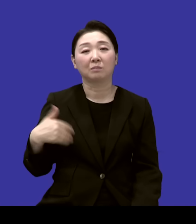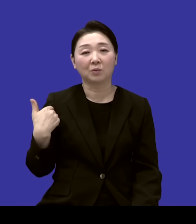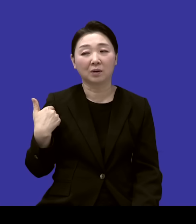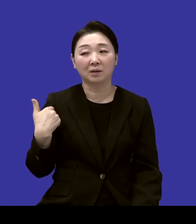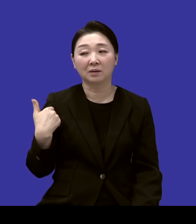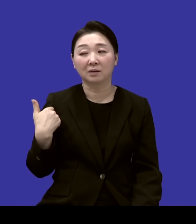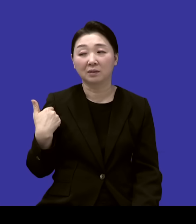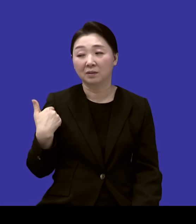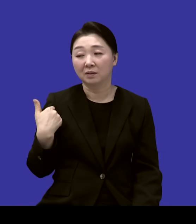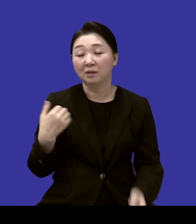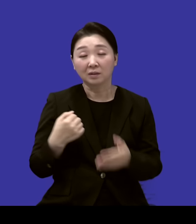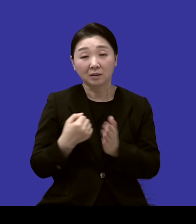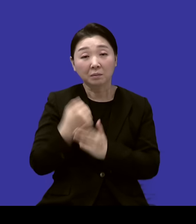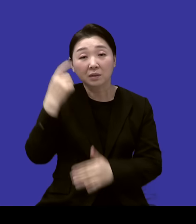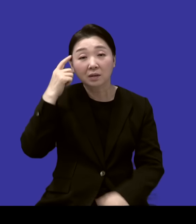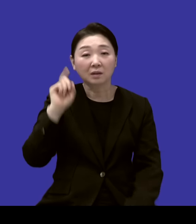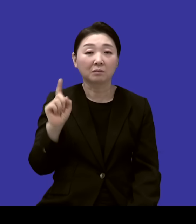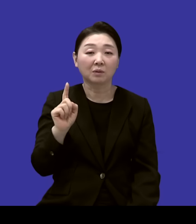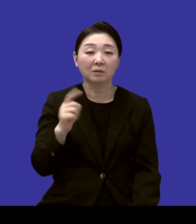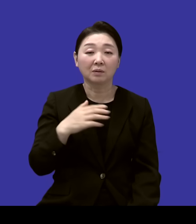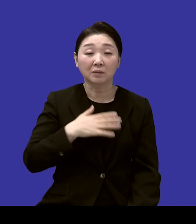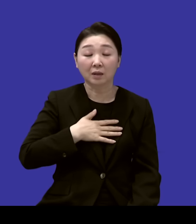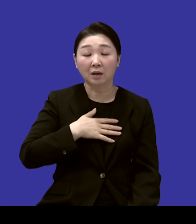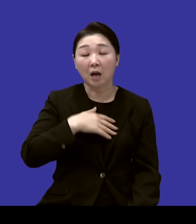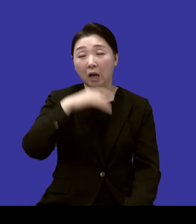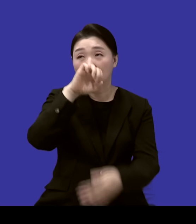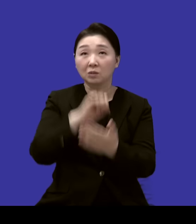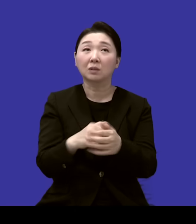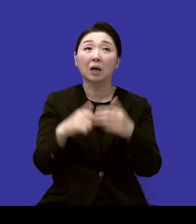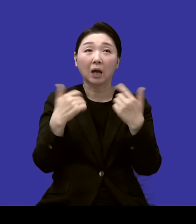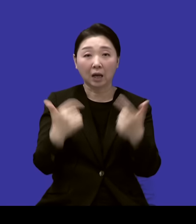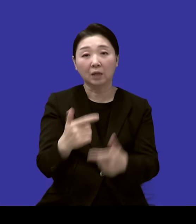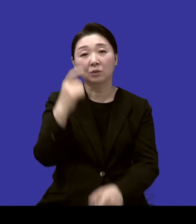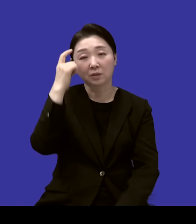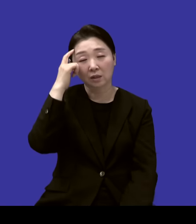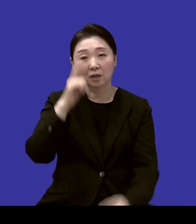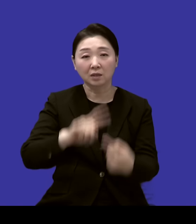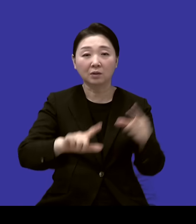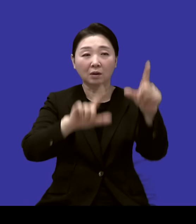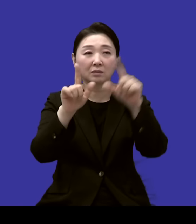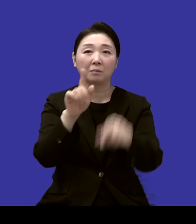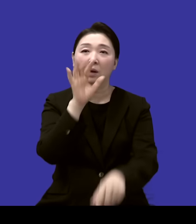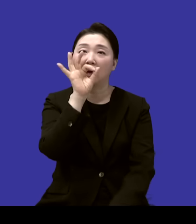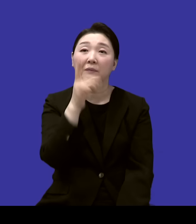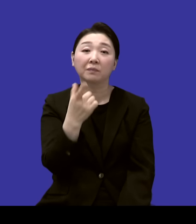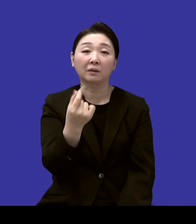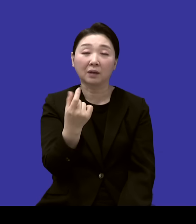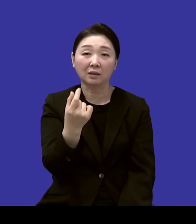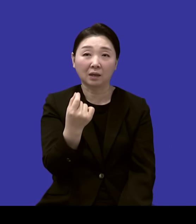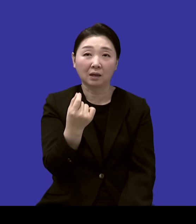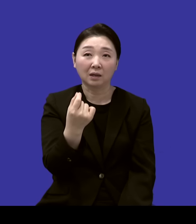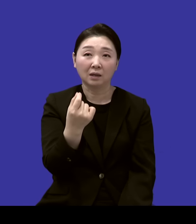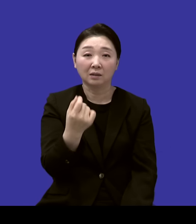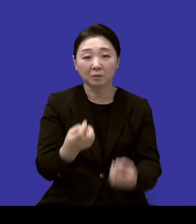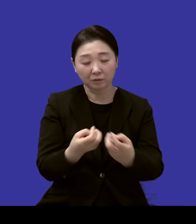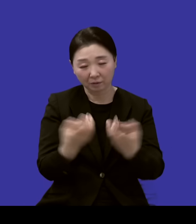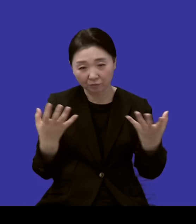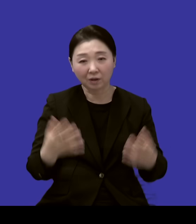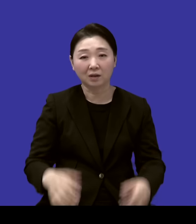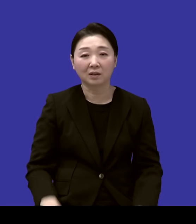그래서 그때 제가 그 생각을 했던 것 같아요. 내가 비정상이구나. 이렇게 살면 안 되겠다는 생각이 들면서도 어떻게 할 수가